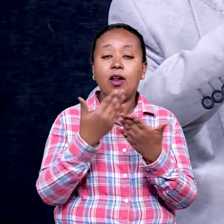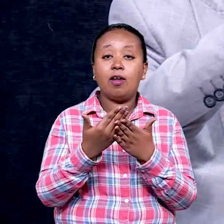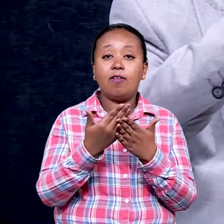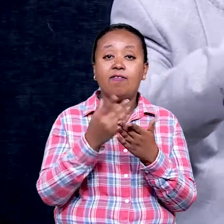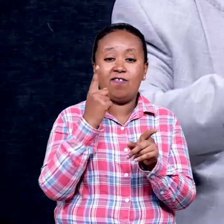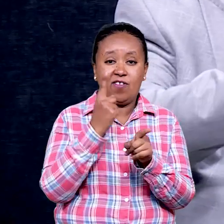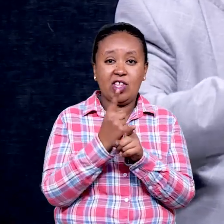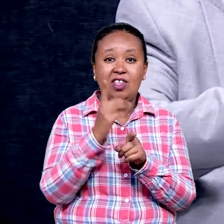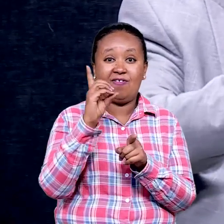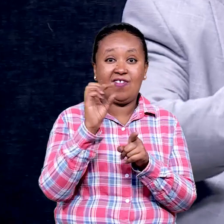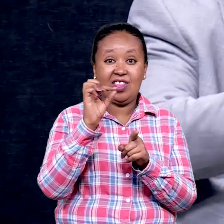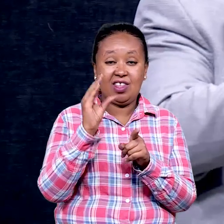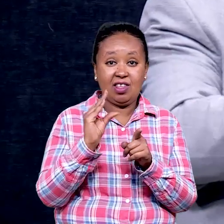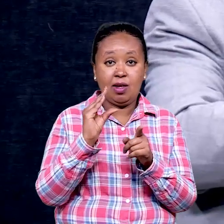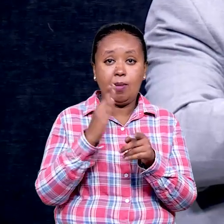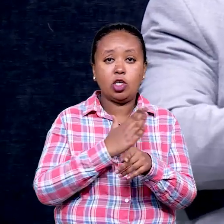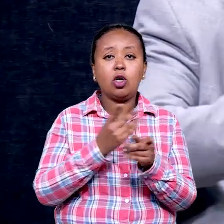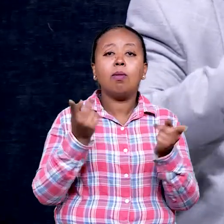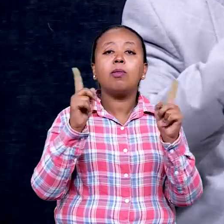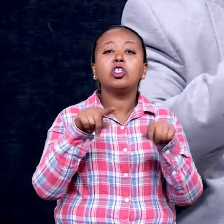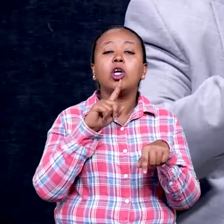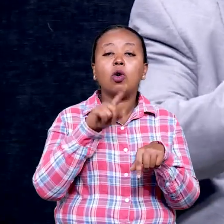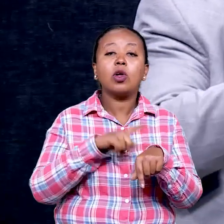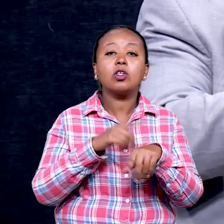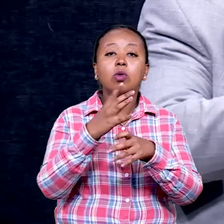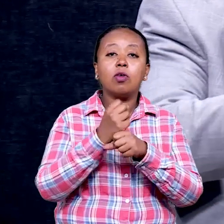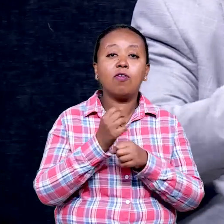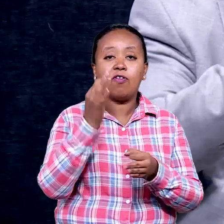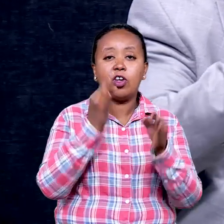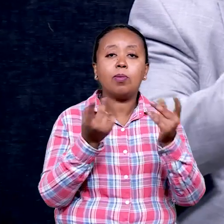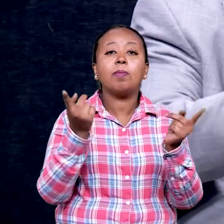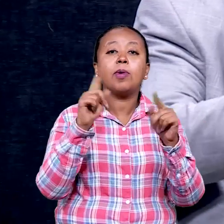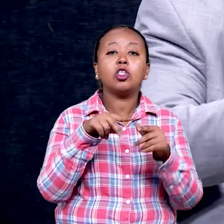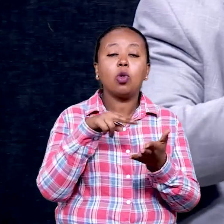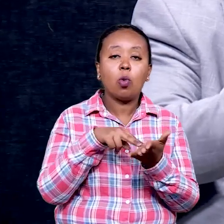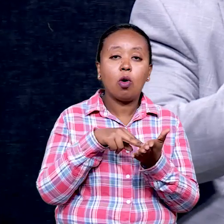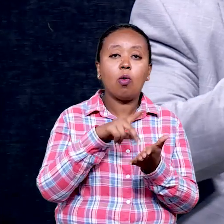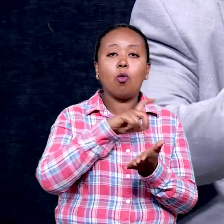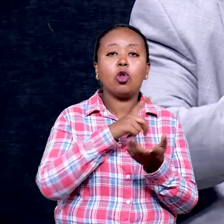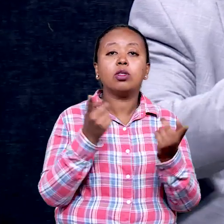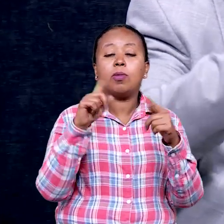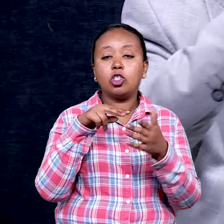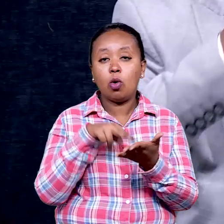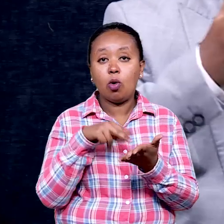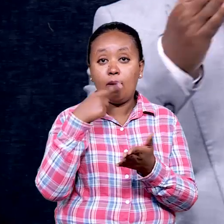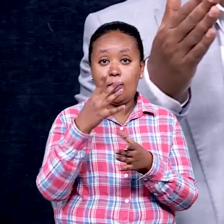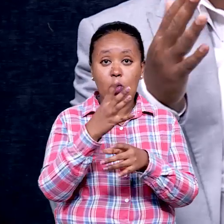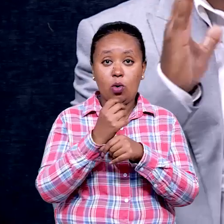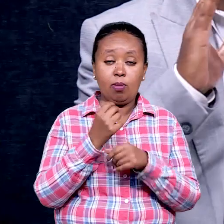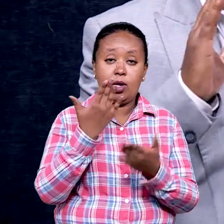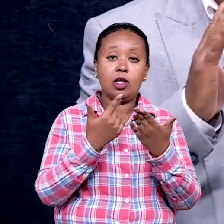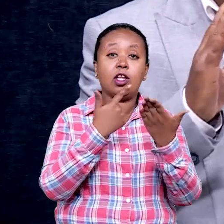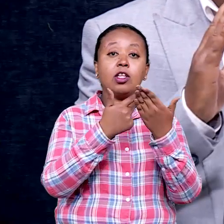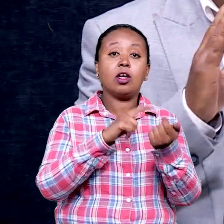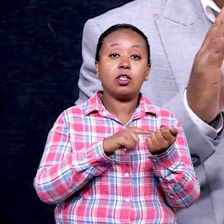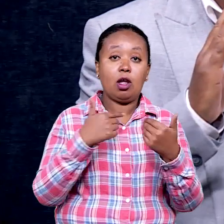ውስጥ የገባችው መቼ ነው የሚለውን ጊዜ ወስደን፣ ፍርድ ቤቶች መቼ ተቋቋሙ፣ ፖሊስ መቼ ተቋቋመ የሚለው ወስደን ከዛ ጀምሮ